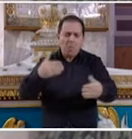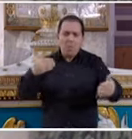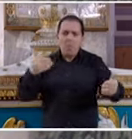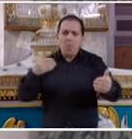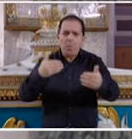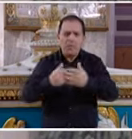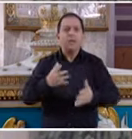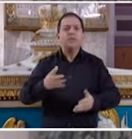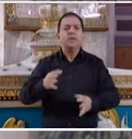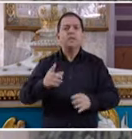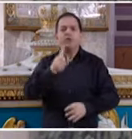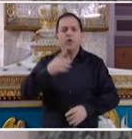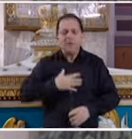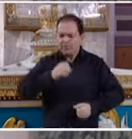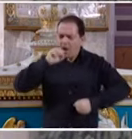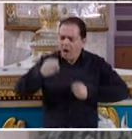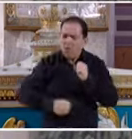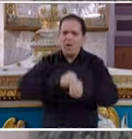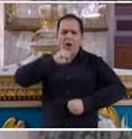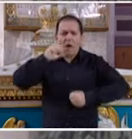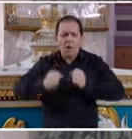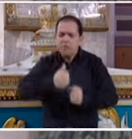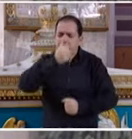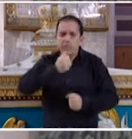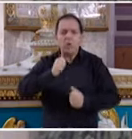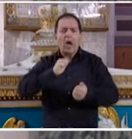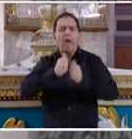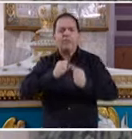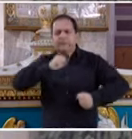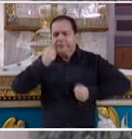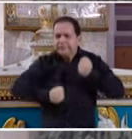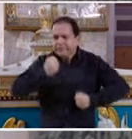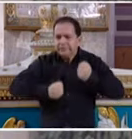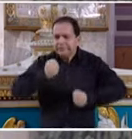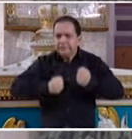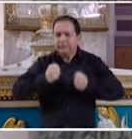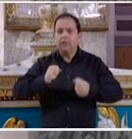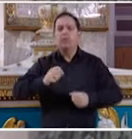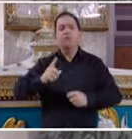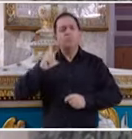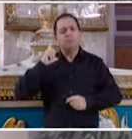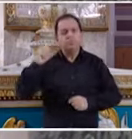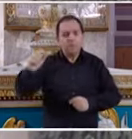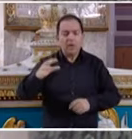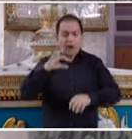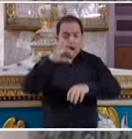πάλι συνεχώς, ένας αγώνας και ένα αγώνισμα για να παλέψουμε δια της αγάπης την αρρώστια, την πνευματική που